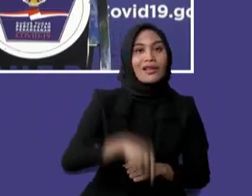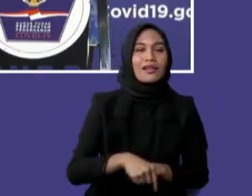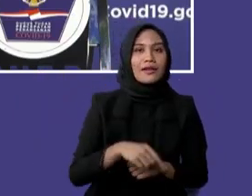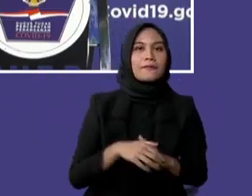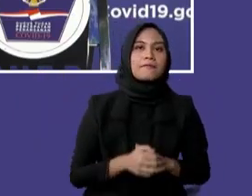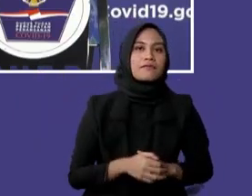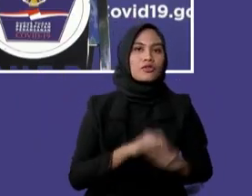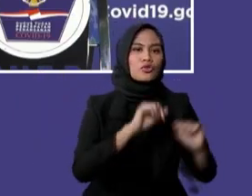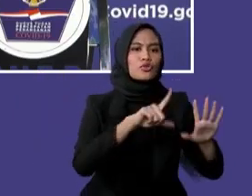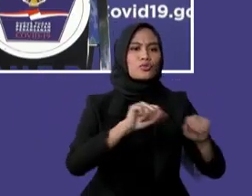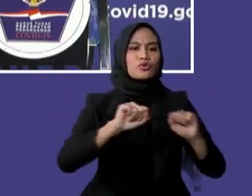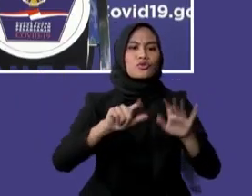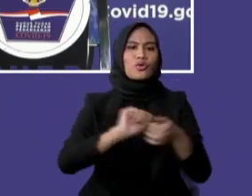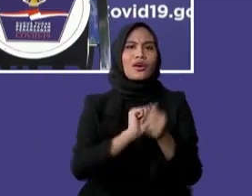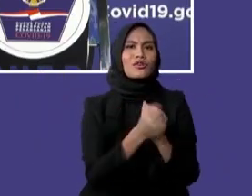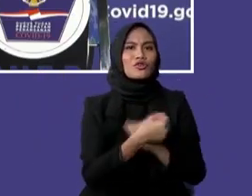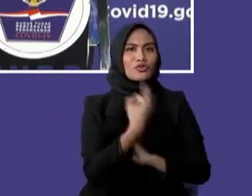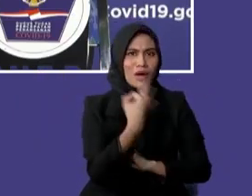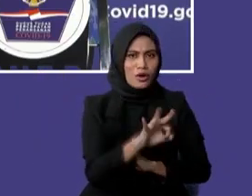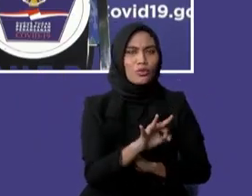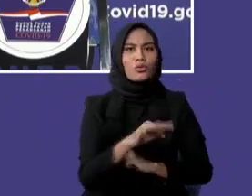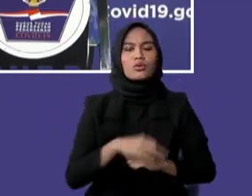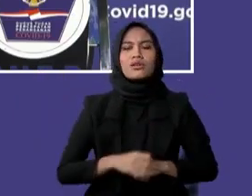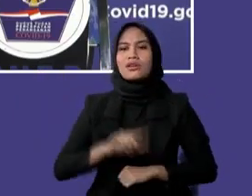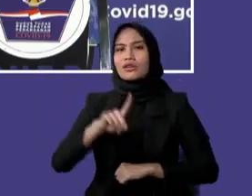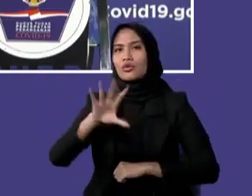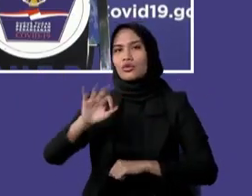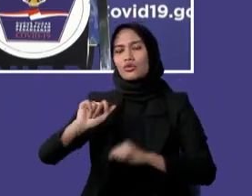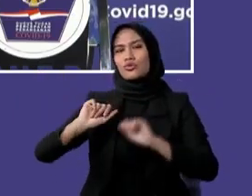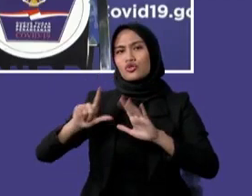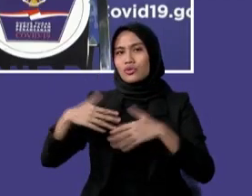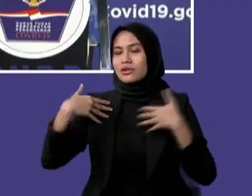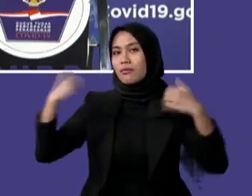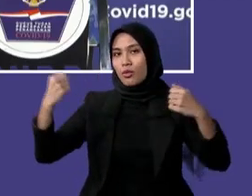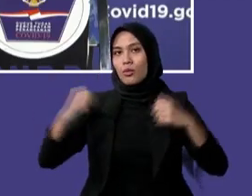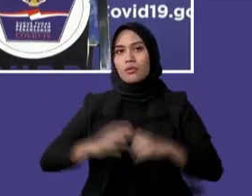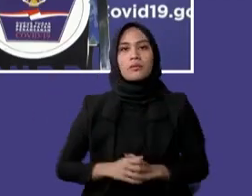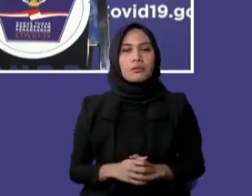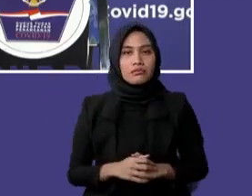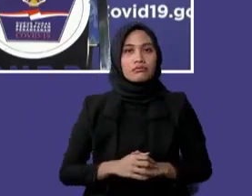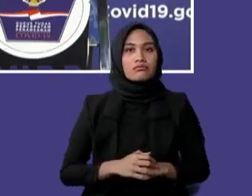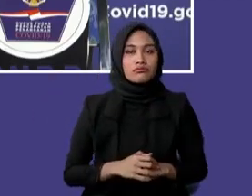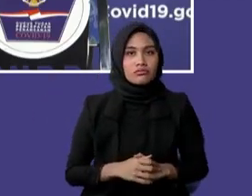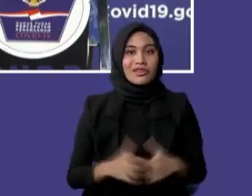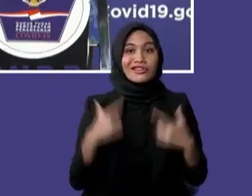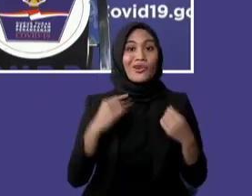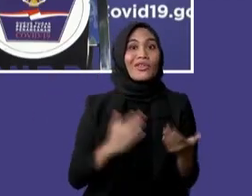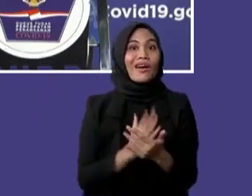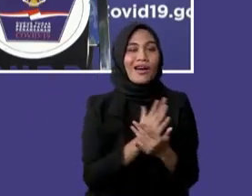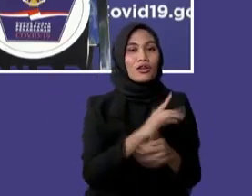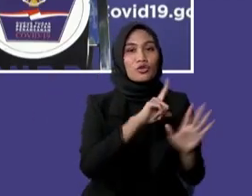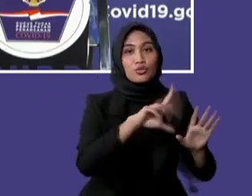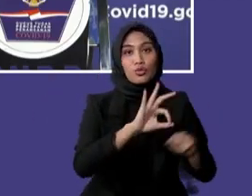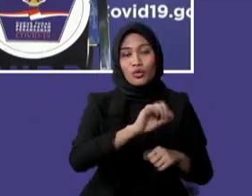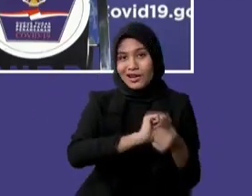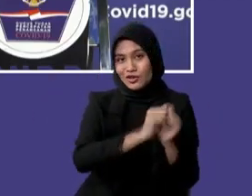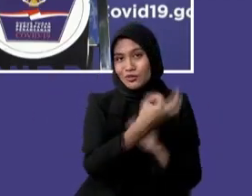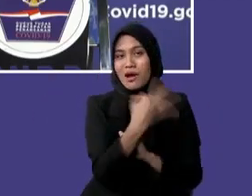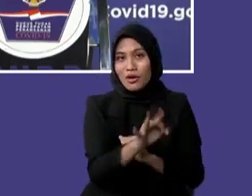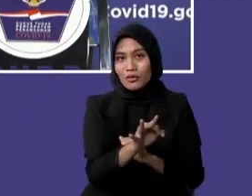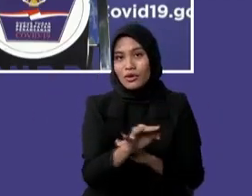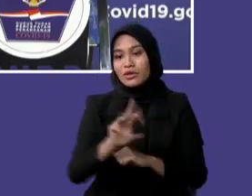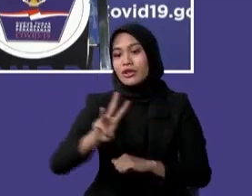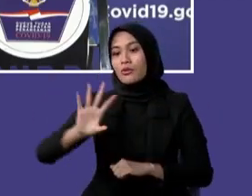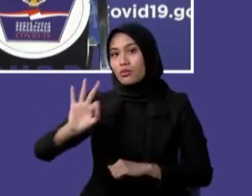Selatan 77 kasus baru dan 107 sembuh Jawa Tengah 70 kasus baru